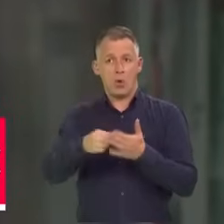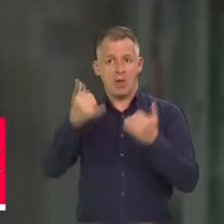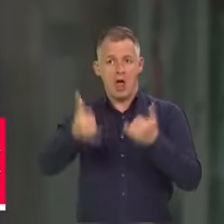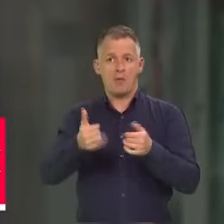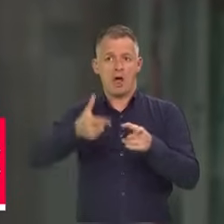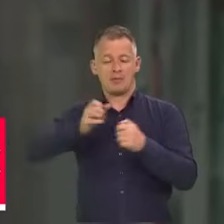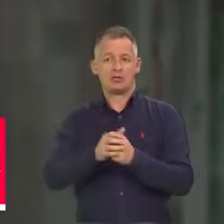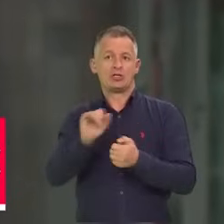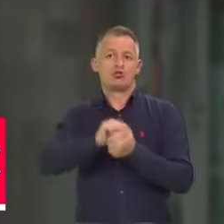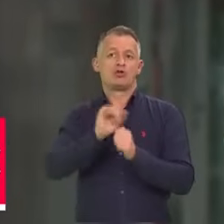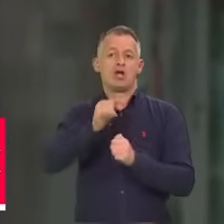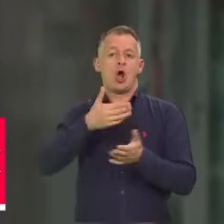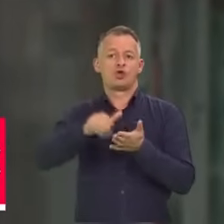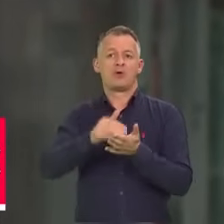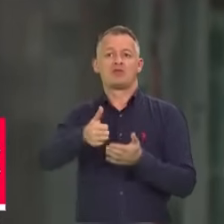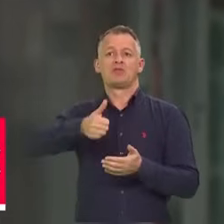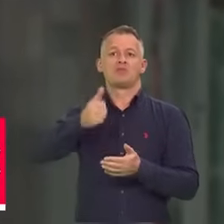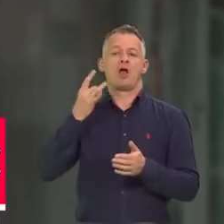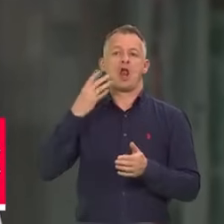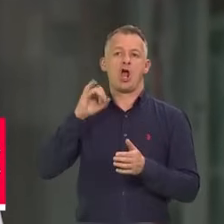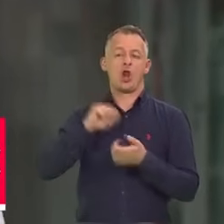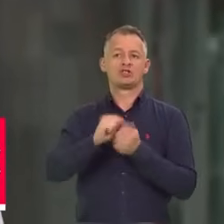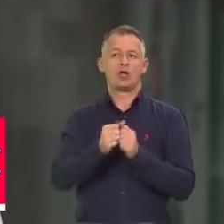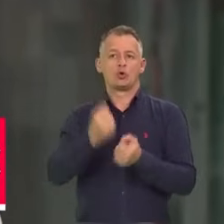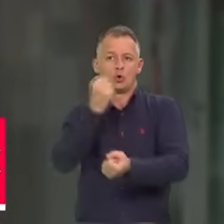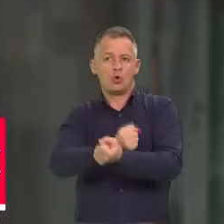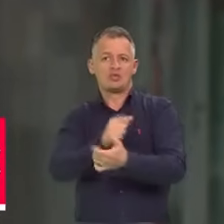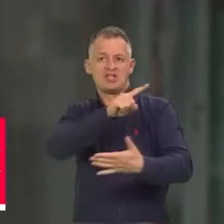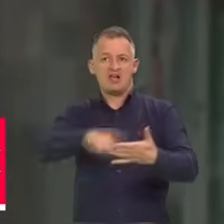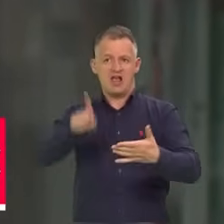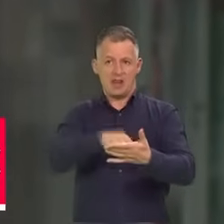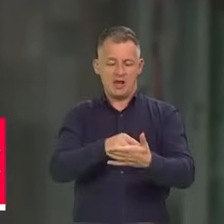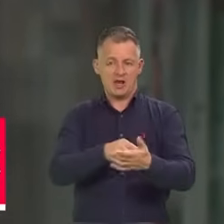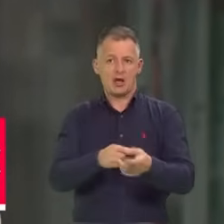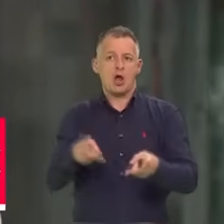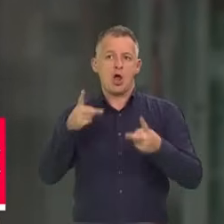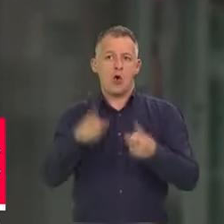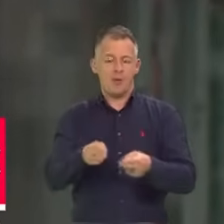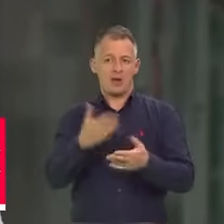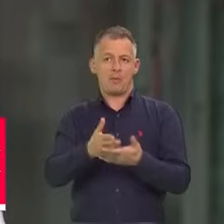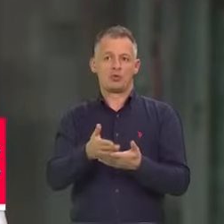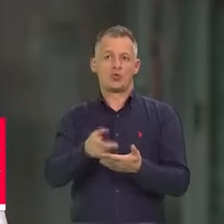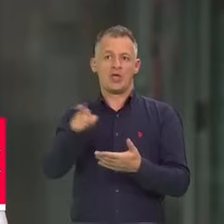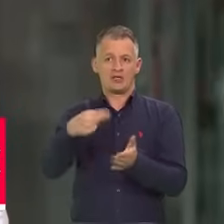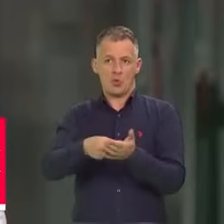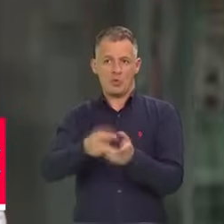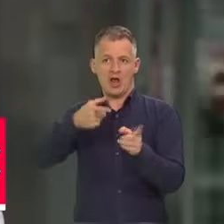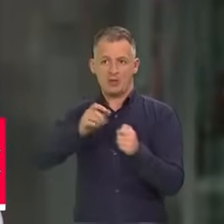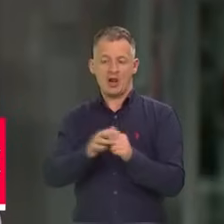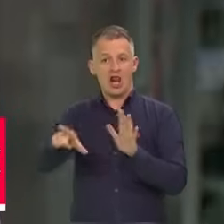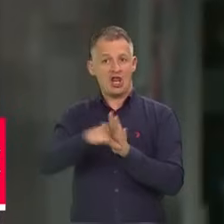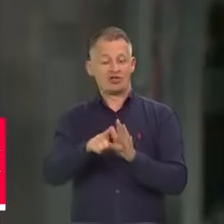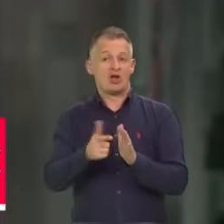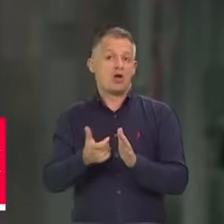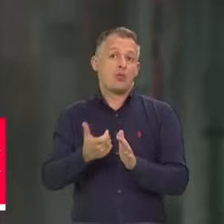consumat alcool sau droguri, li se elimină interdicția de a avea o armă. Legea urmează să ajungă însă la